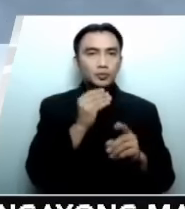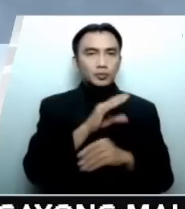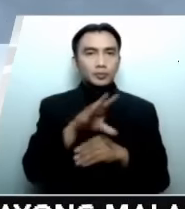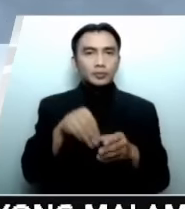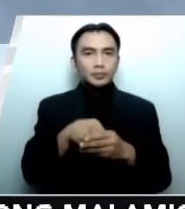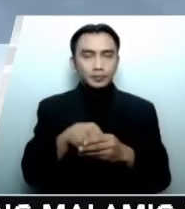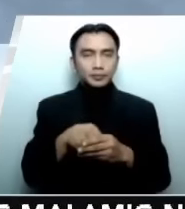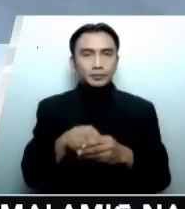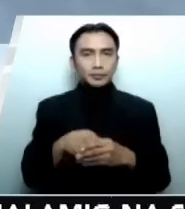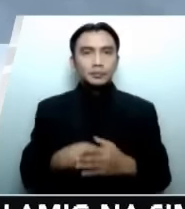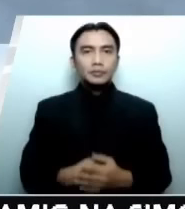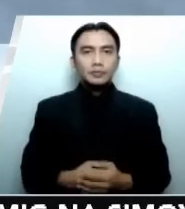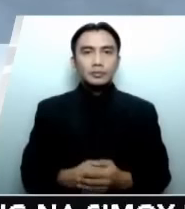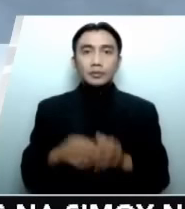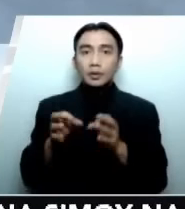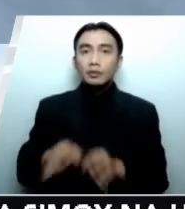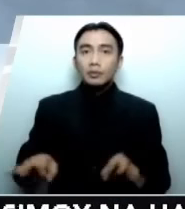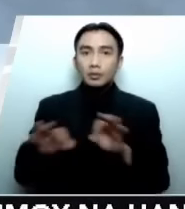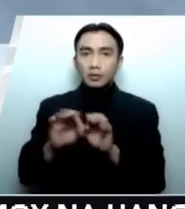yung